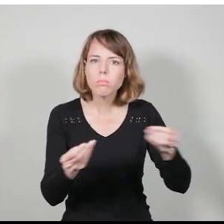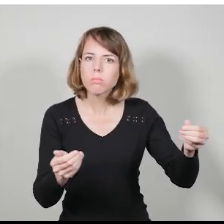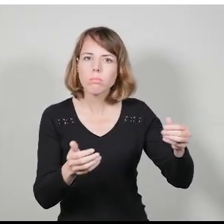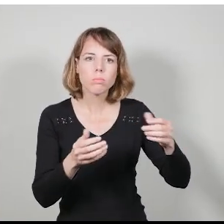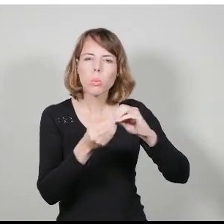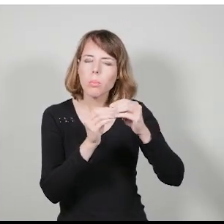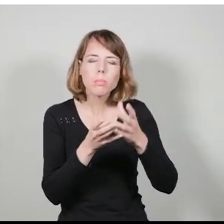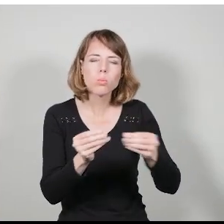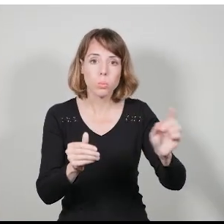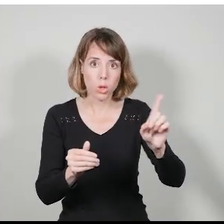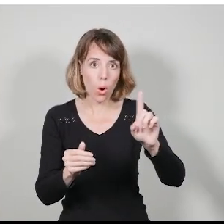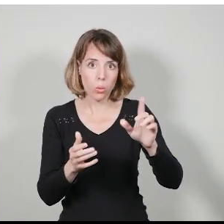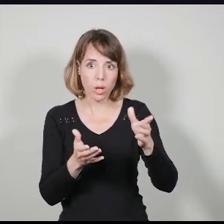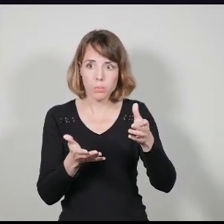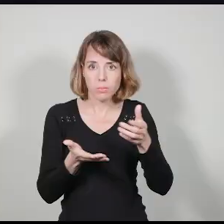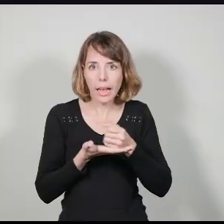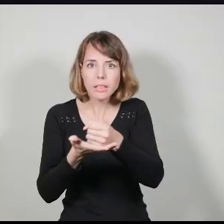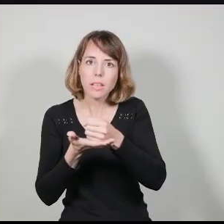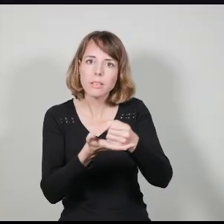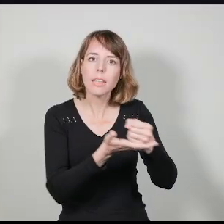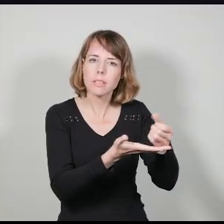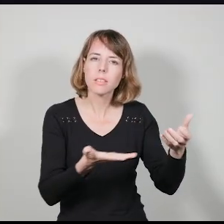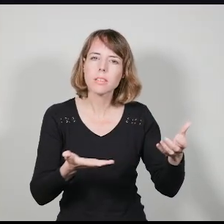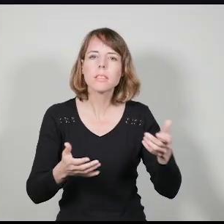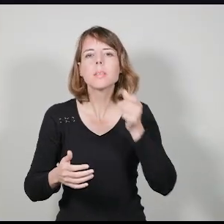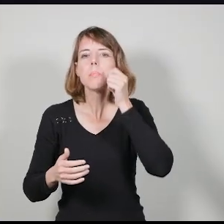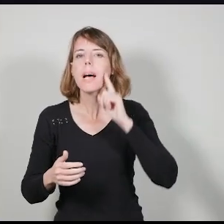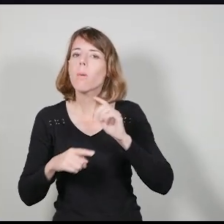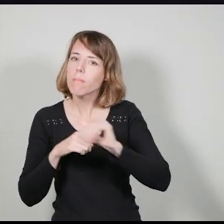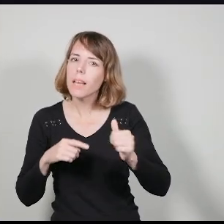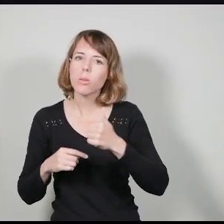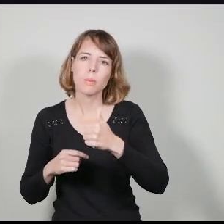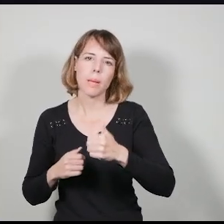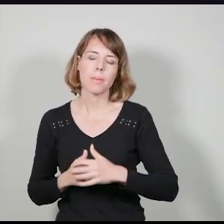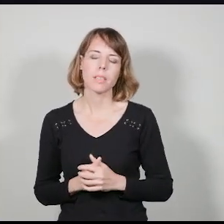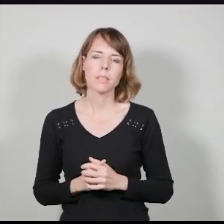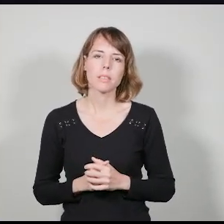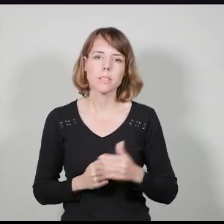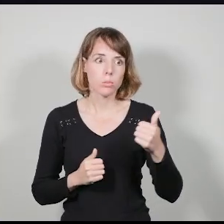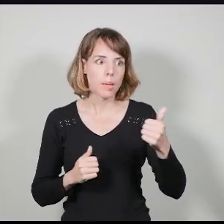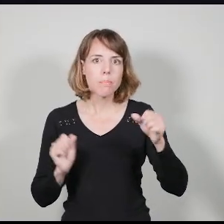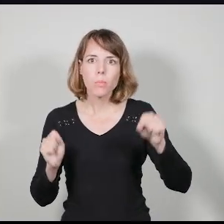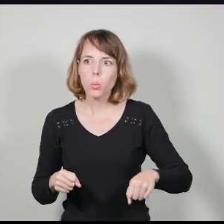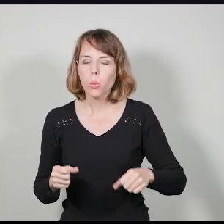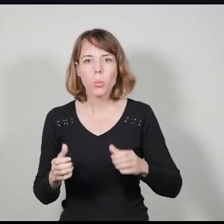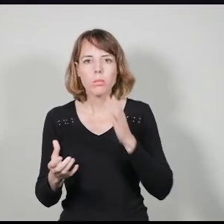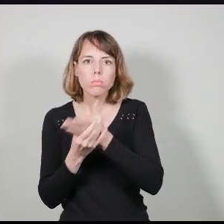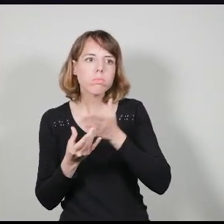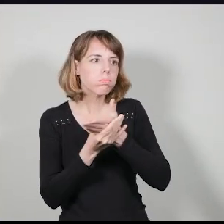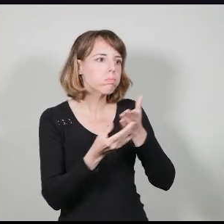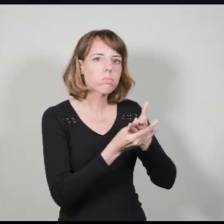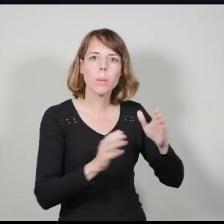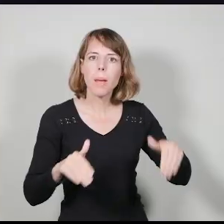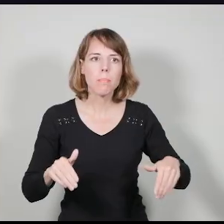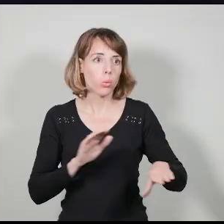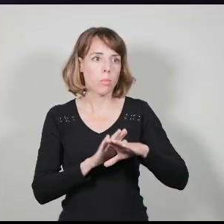le parent qui fait. Et ils ont une approche, je dirais, déspécialisée, puisque du coup, ils peuvent intervenir sur beaucoup de champs qui ne sont pas leur champ d'expertise